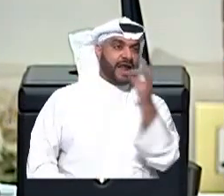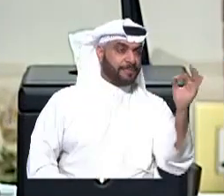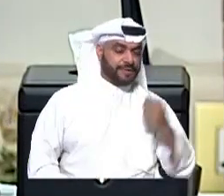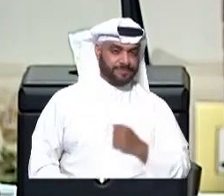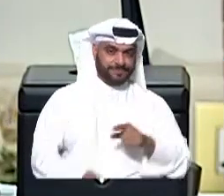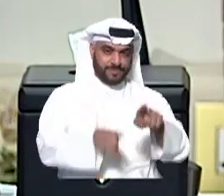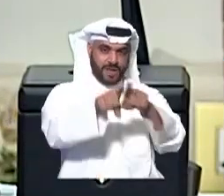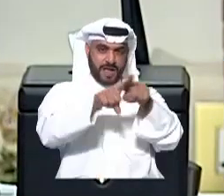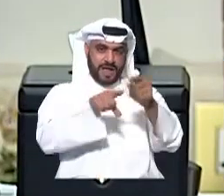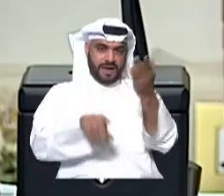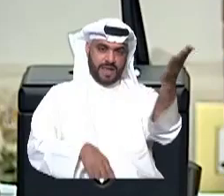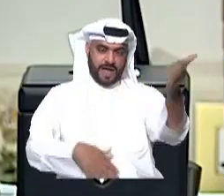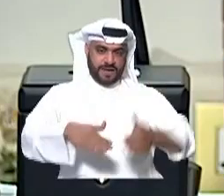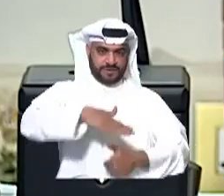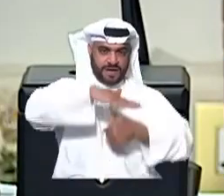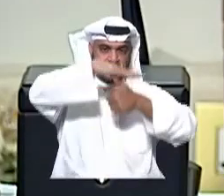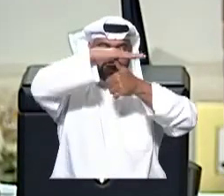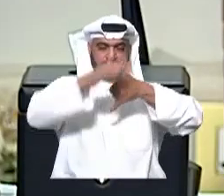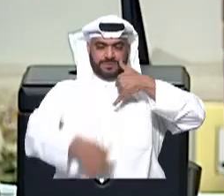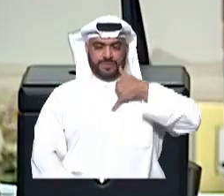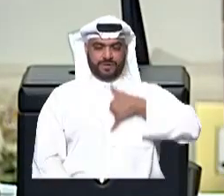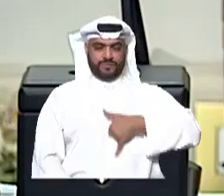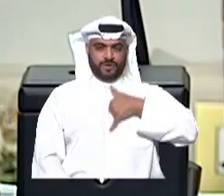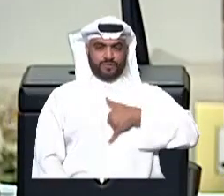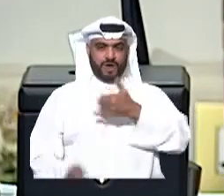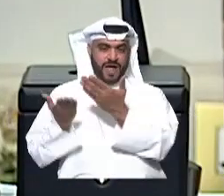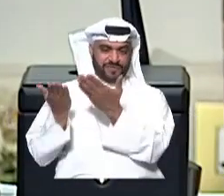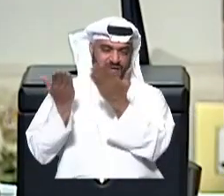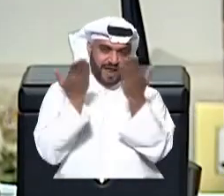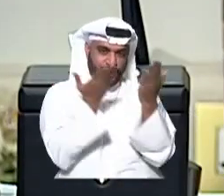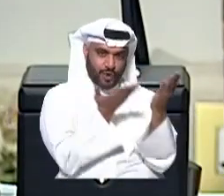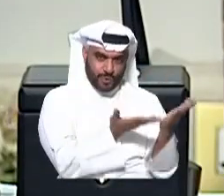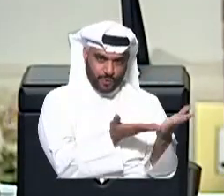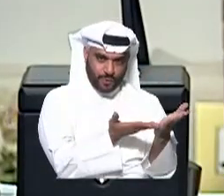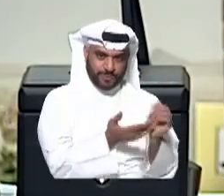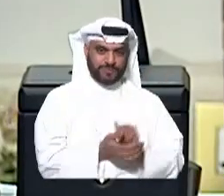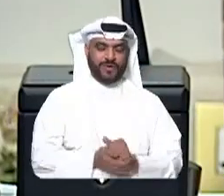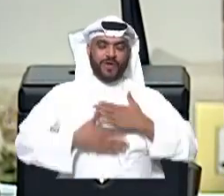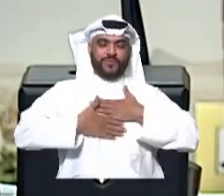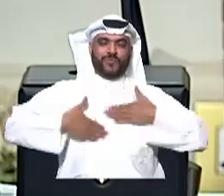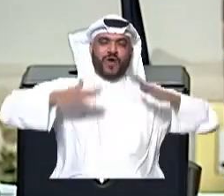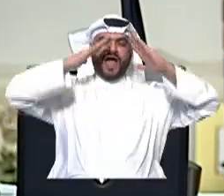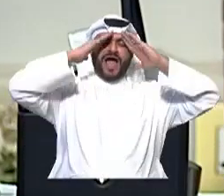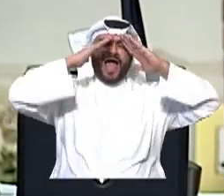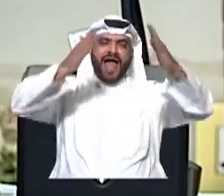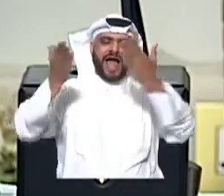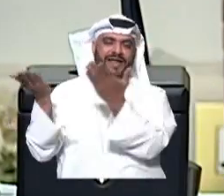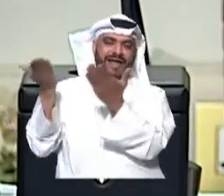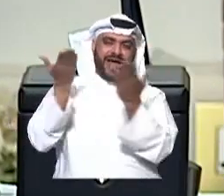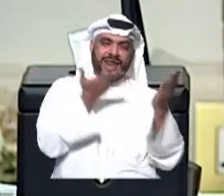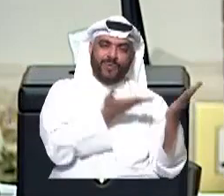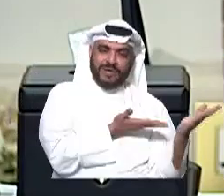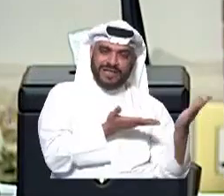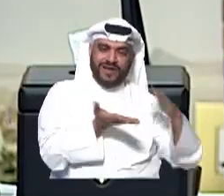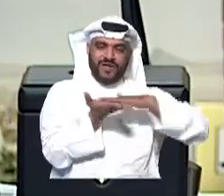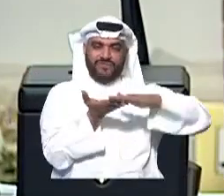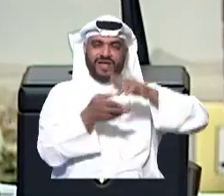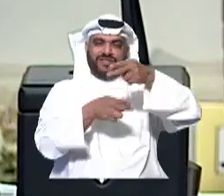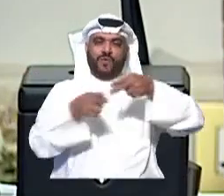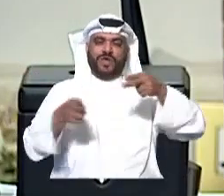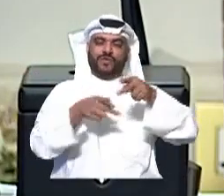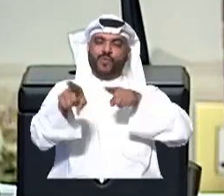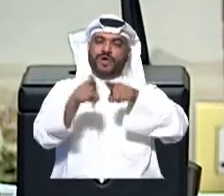الأخ الرئيس، الأخوة الحضور، حللتم أهلا في بلدكم